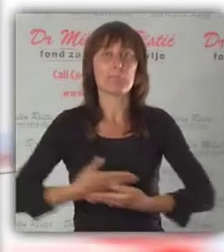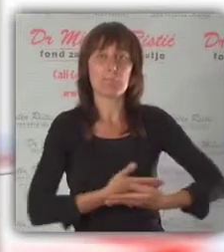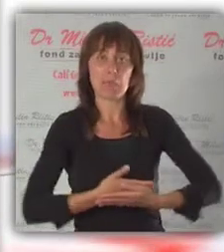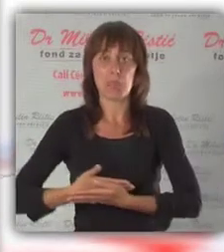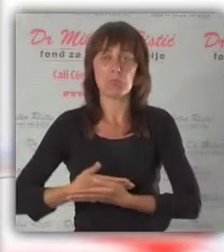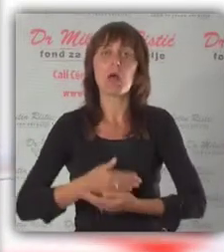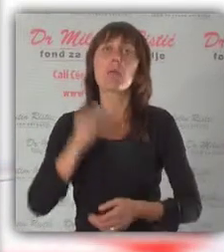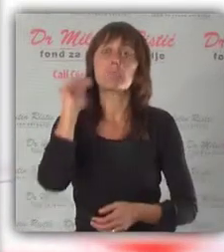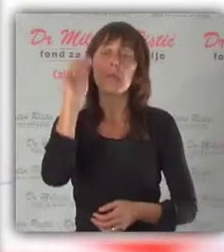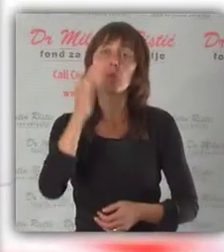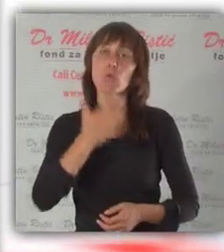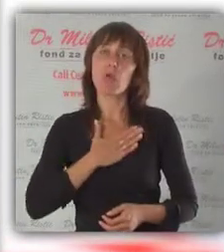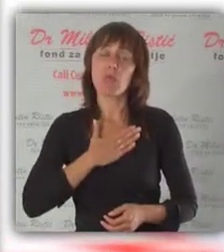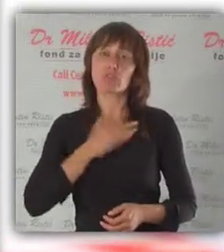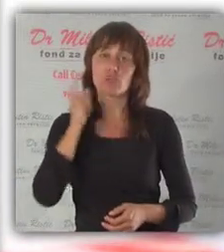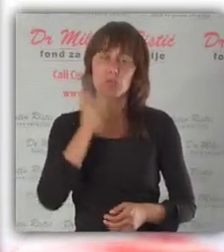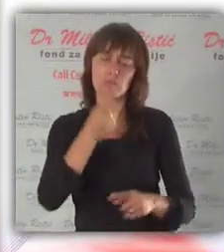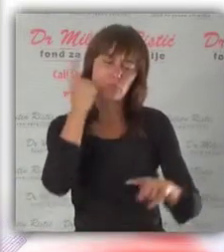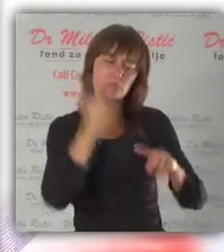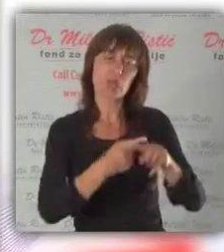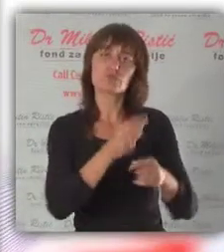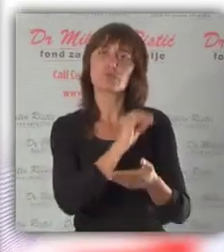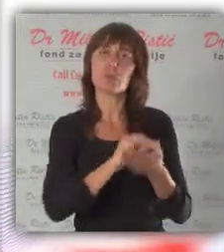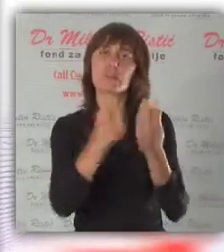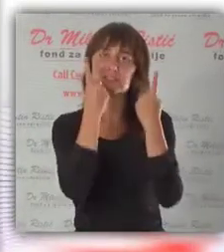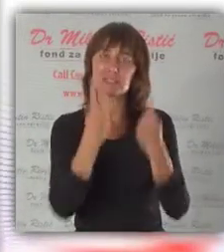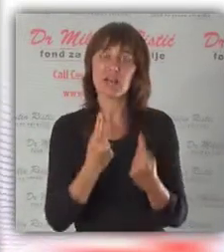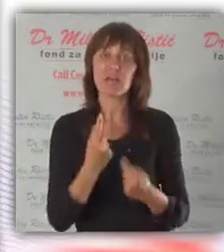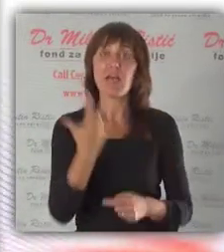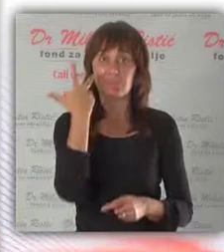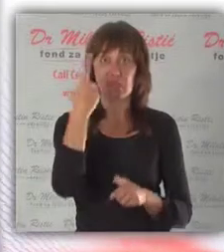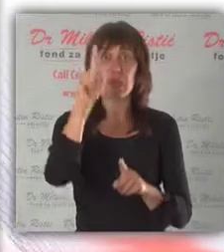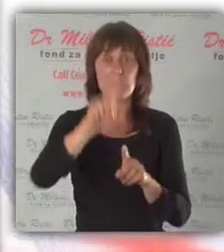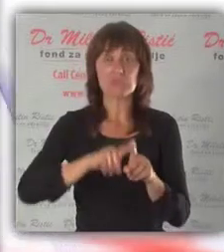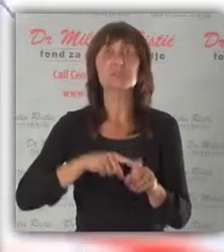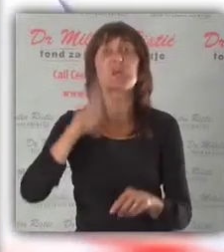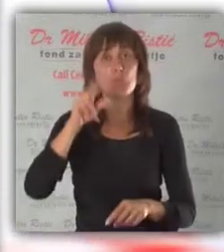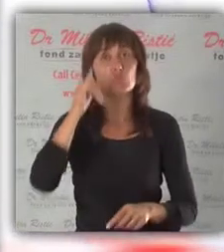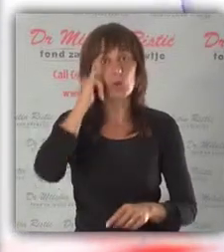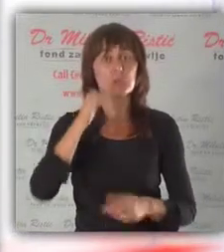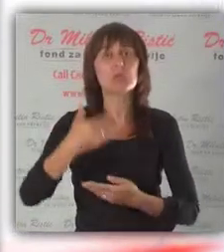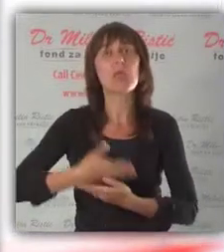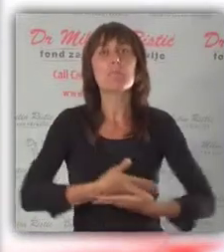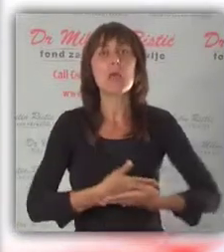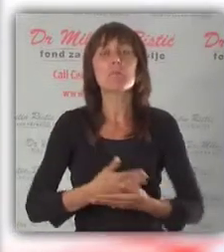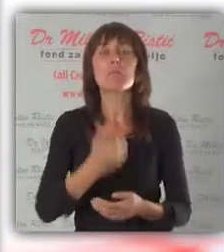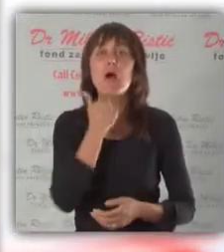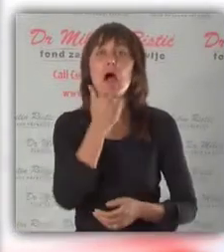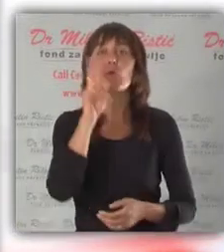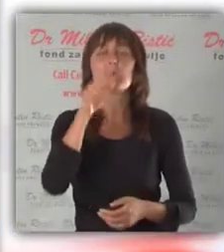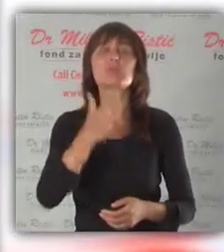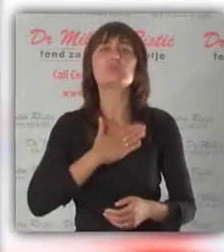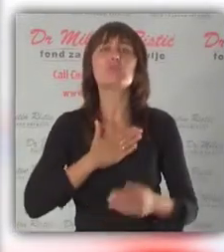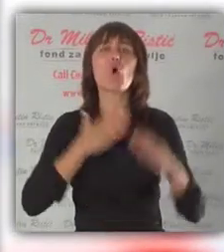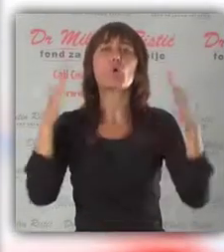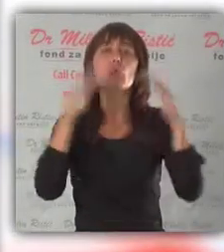sa bebom. Preporuka naša, morali smo da definišemo stav, je da sa 3 meseca se može putovati sa bebom